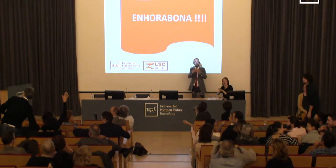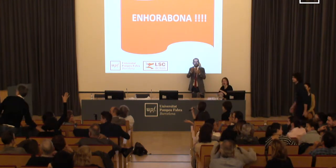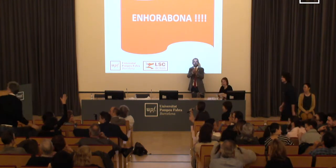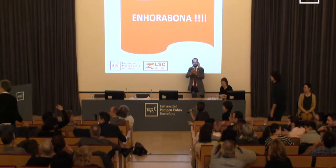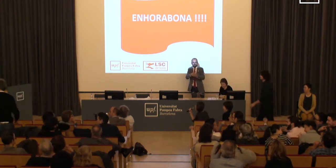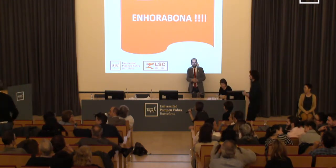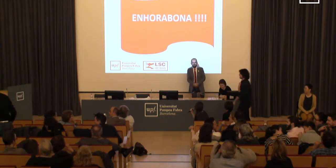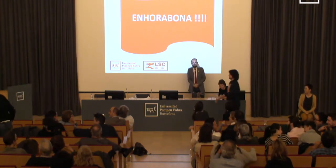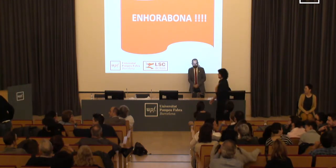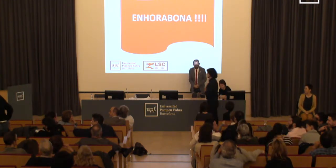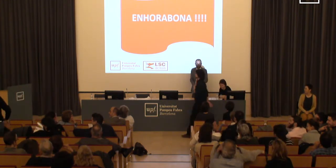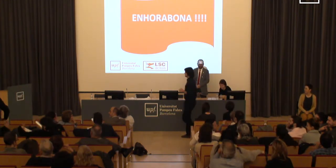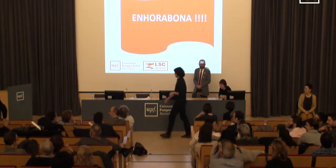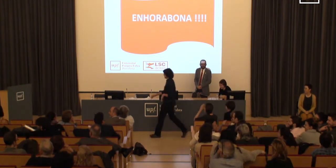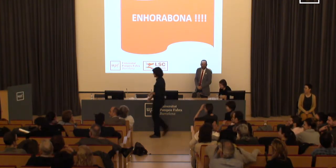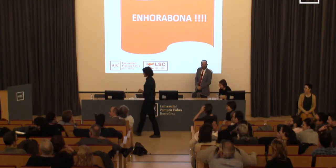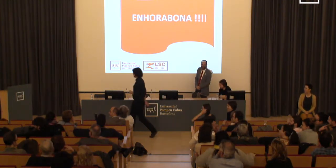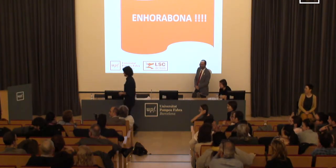Ah, continuem pel grup de WhatsApp.